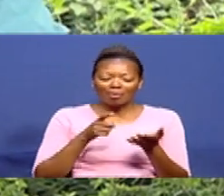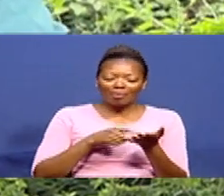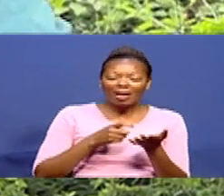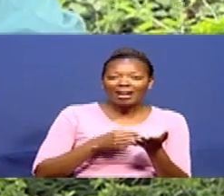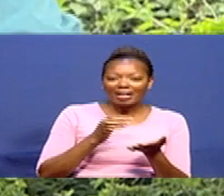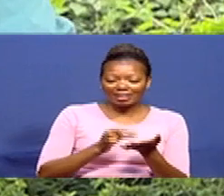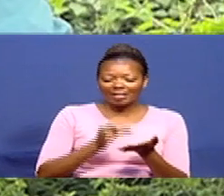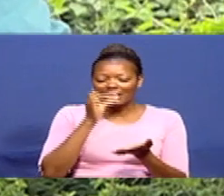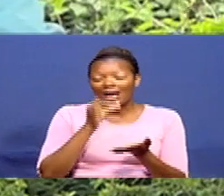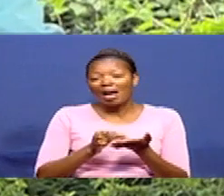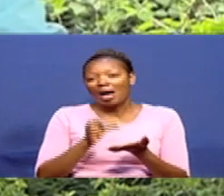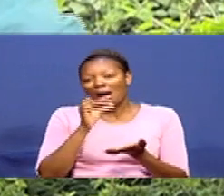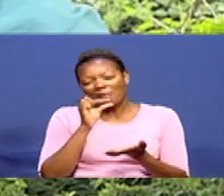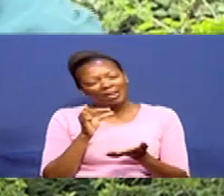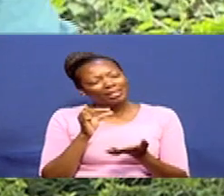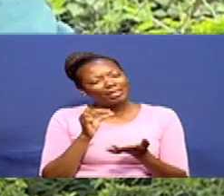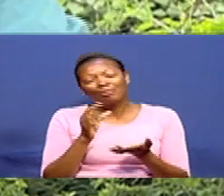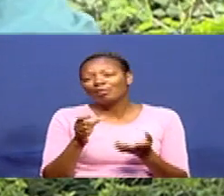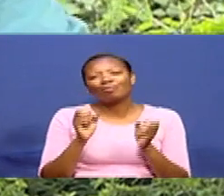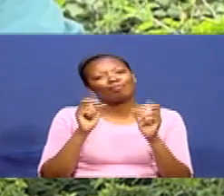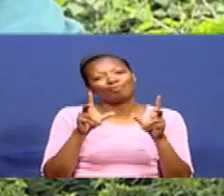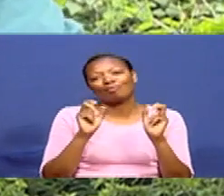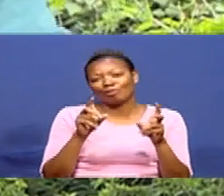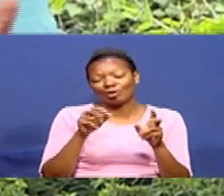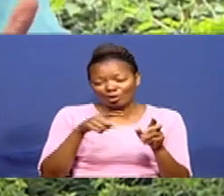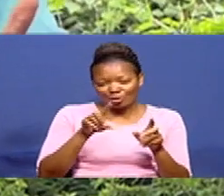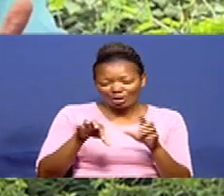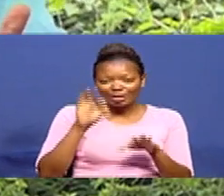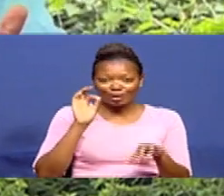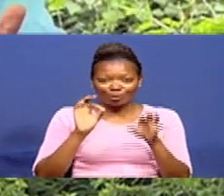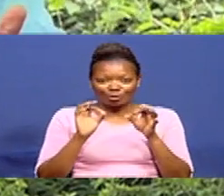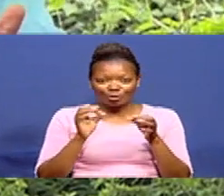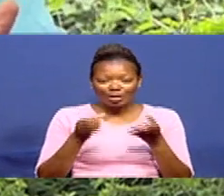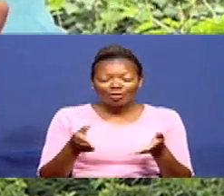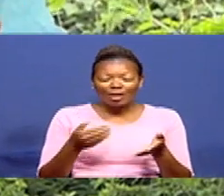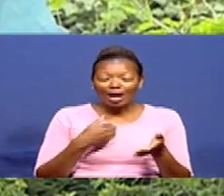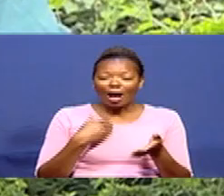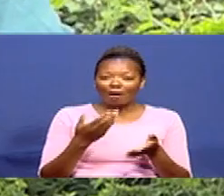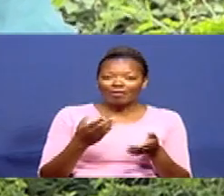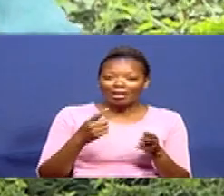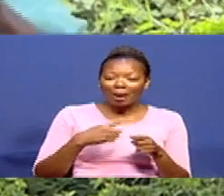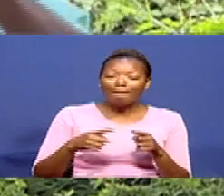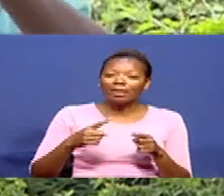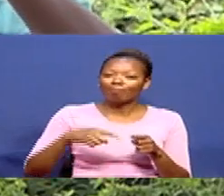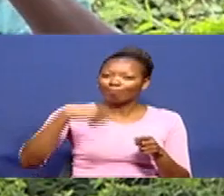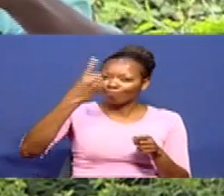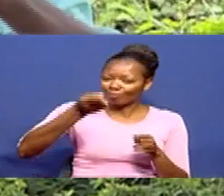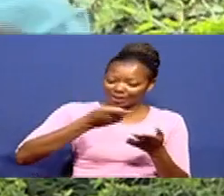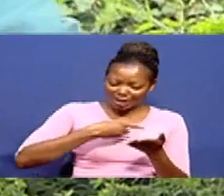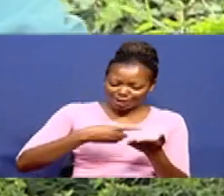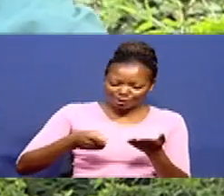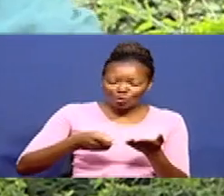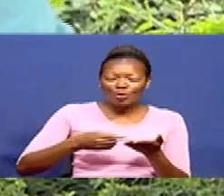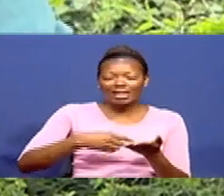chakula maarufu jijini Nairobi, vibanzi ama ukipenda chips. Ni hayo tulokuandalia hii leo, lakini usikose kujiunga nasi tena